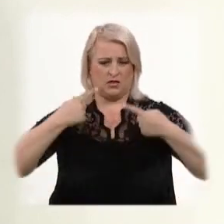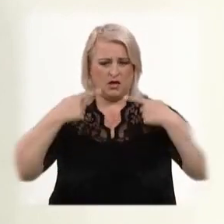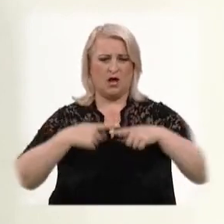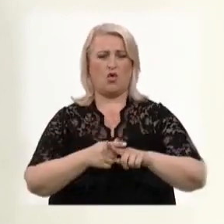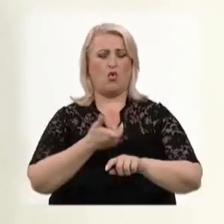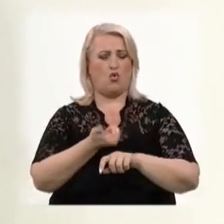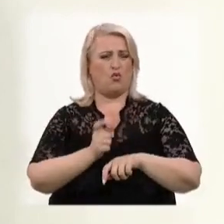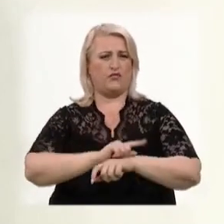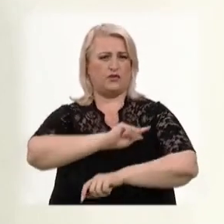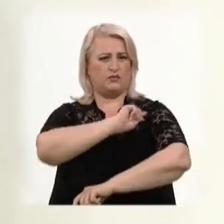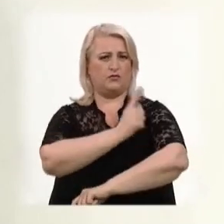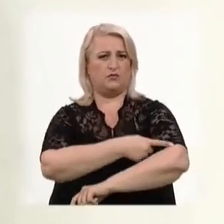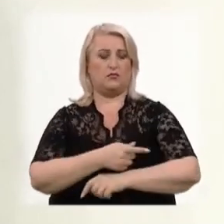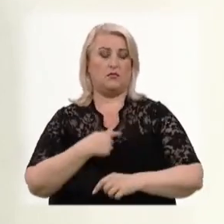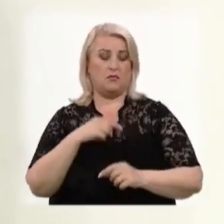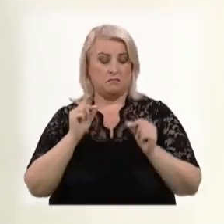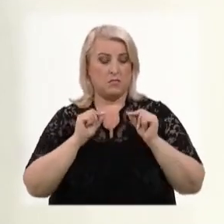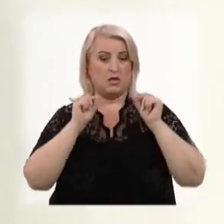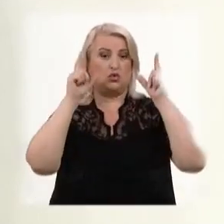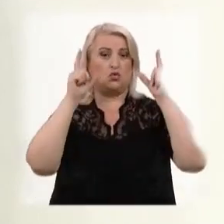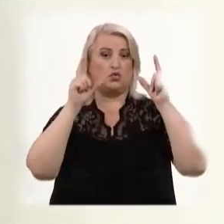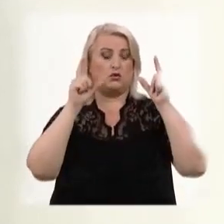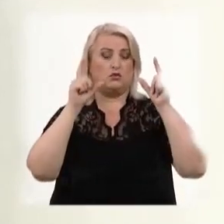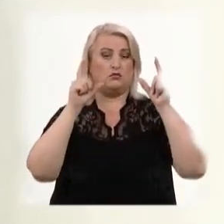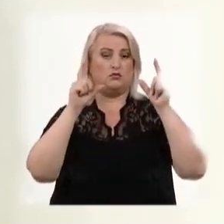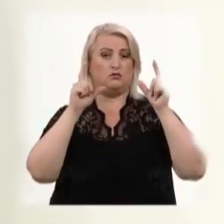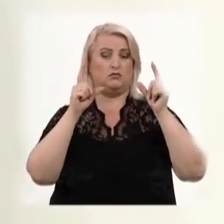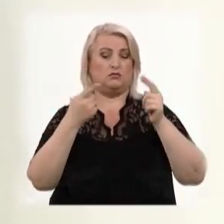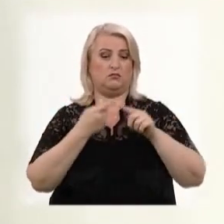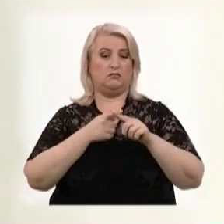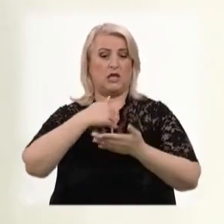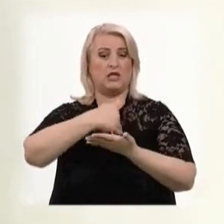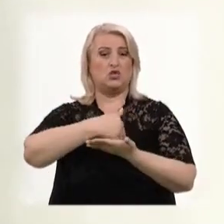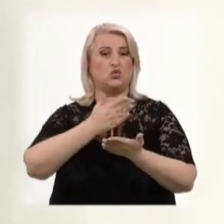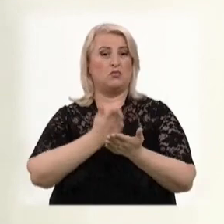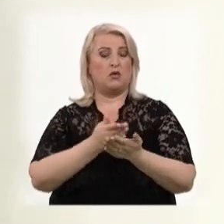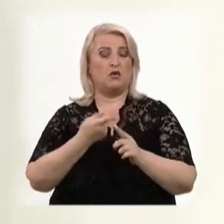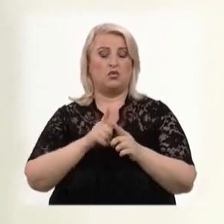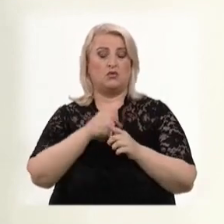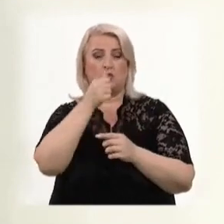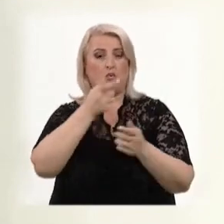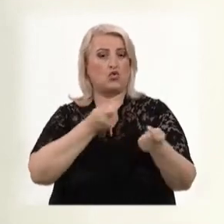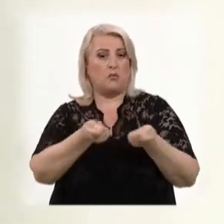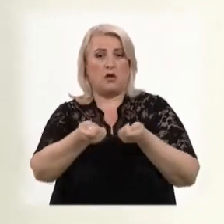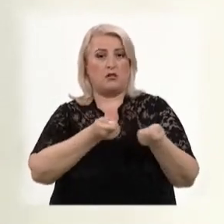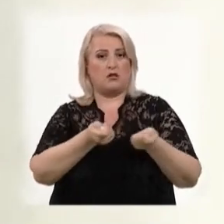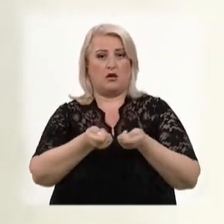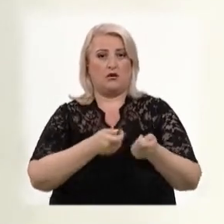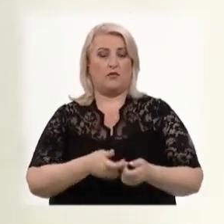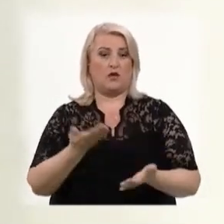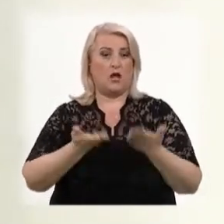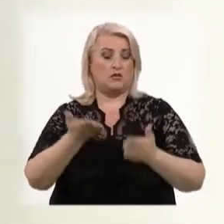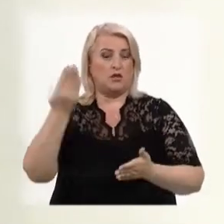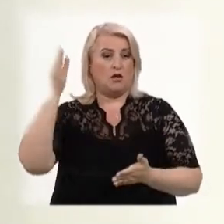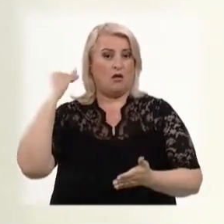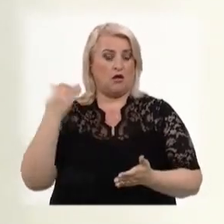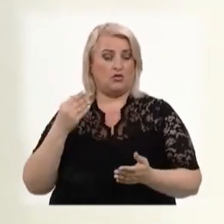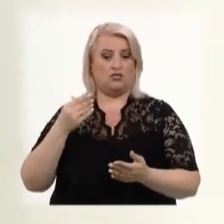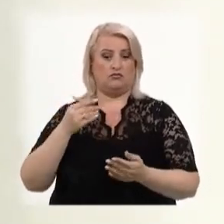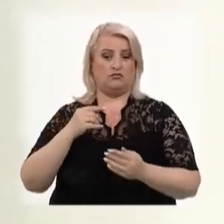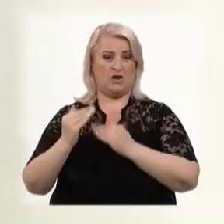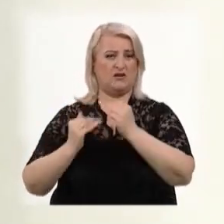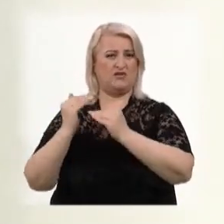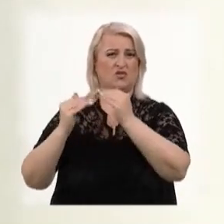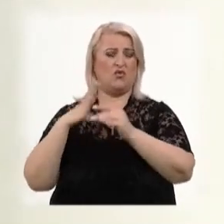noi ne am trezit peste noapte cu instrumente care noi nu putem să le ținem controlul dacă înainte evoluția antreprenorului era